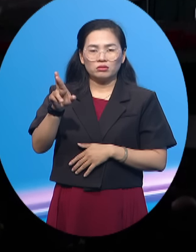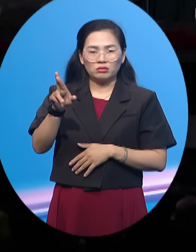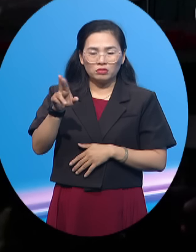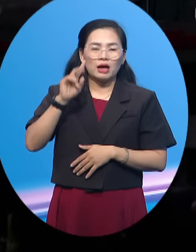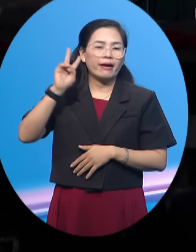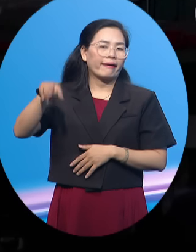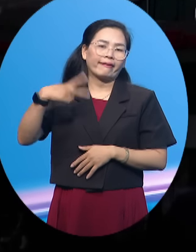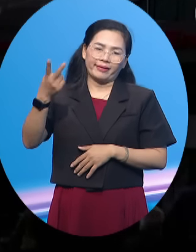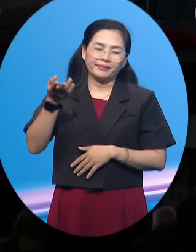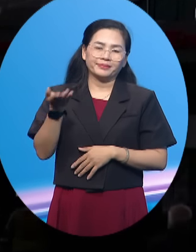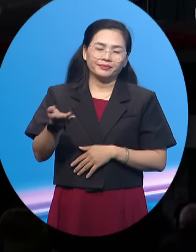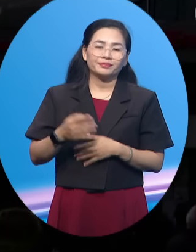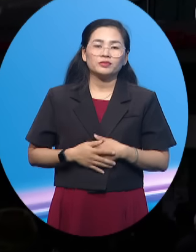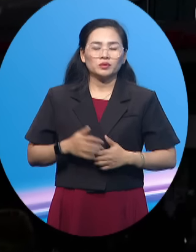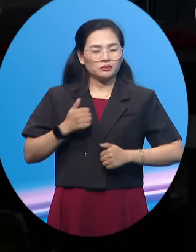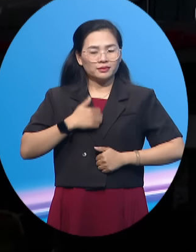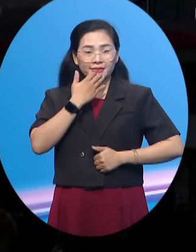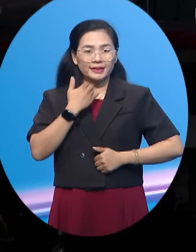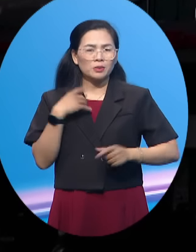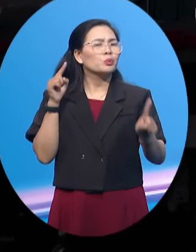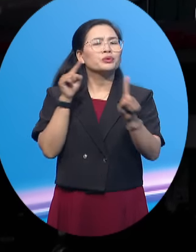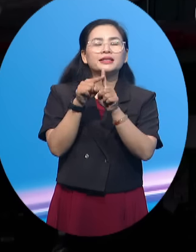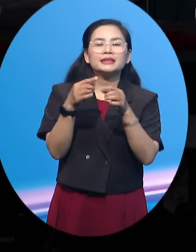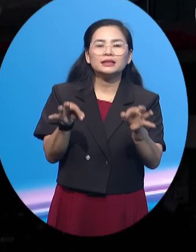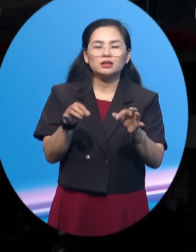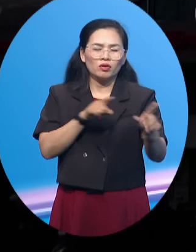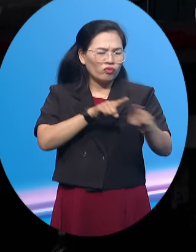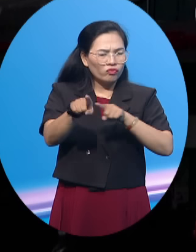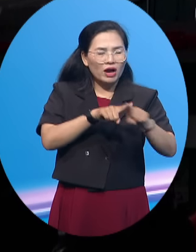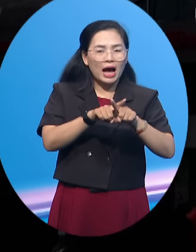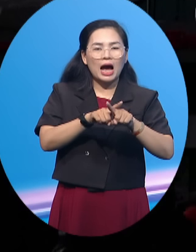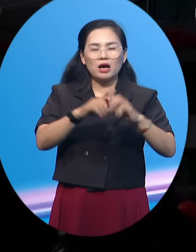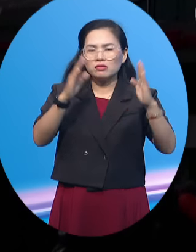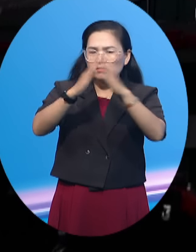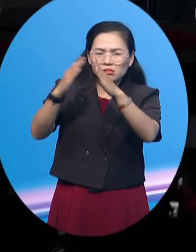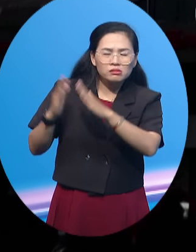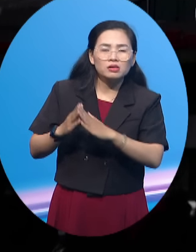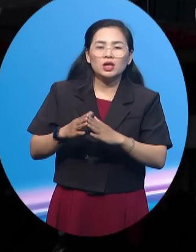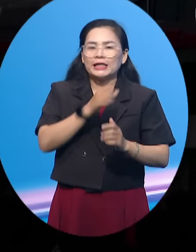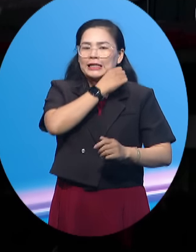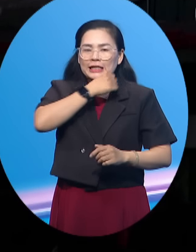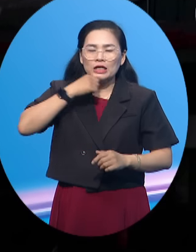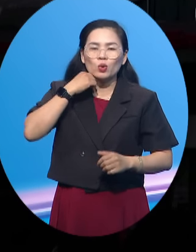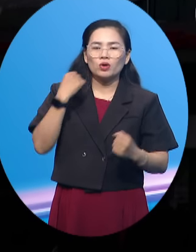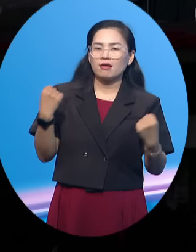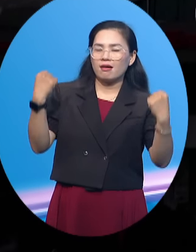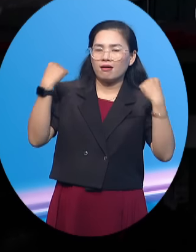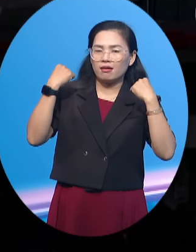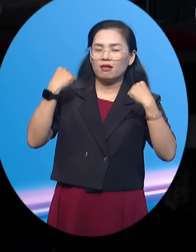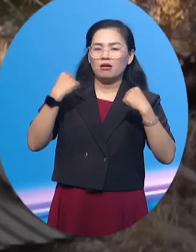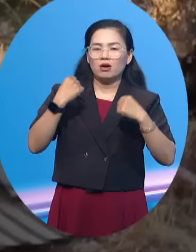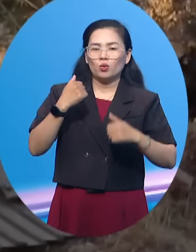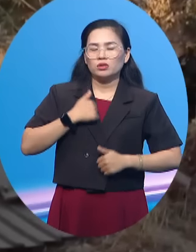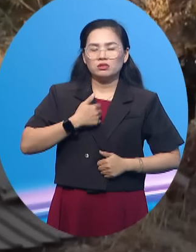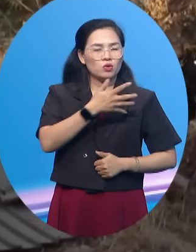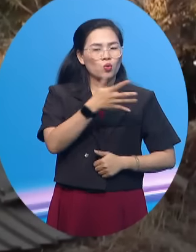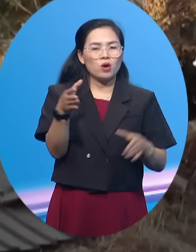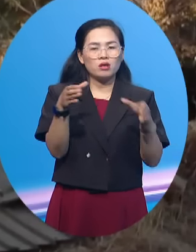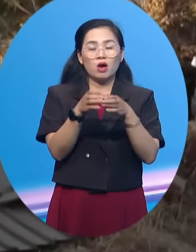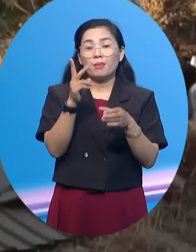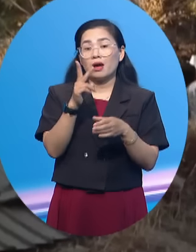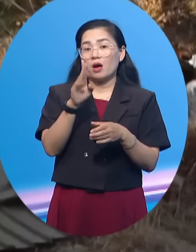Tuyên bố của quân đội Israel nêu rõ mục đích của các cuộc tấn công này là phá hủy và làm suy yếu năng lượng quân sự của nhóm vũ trang